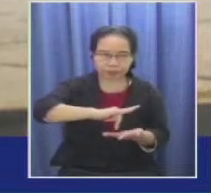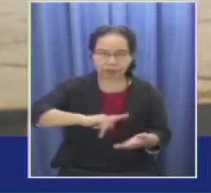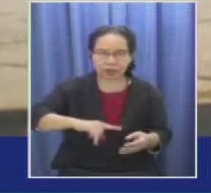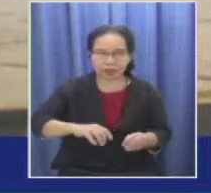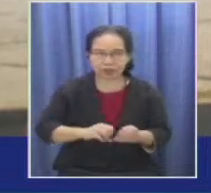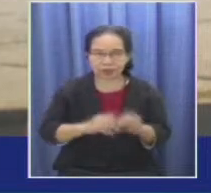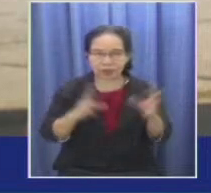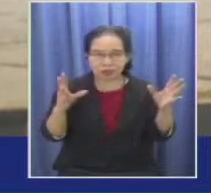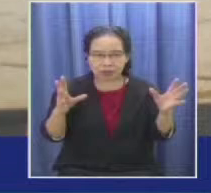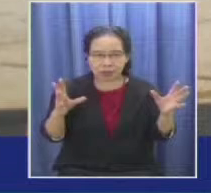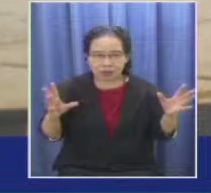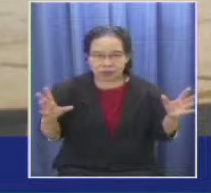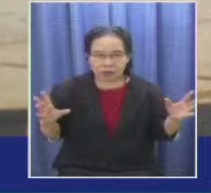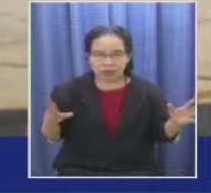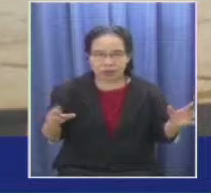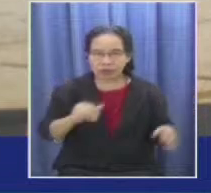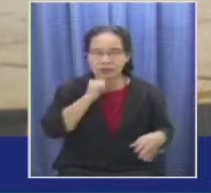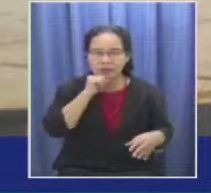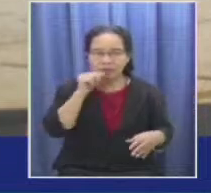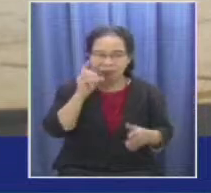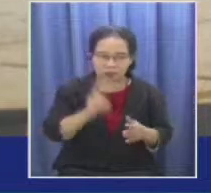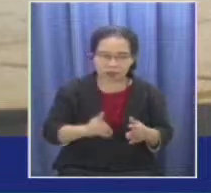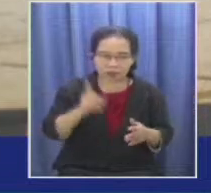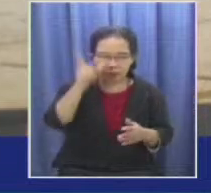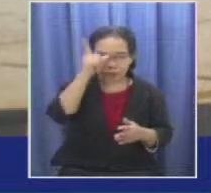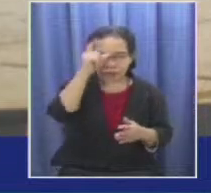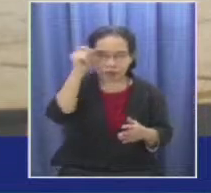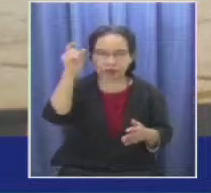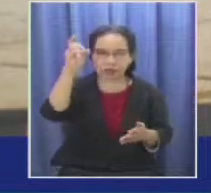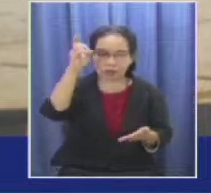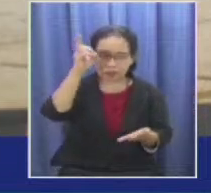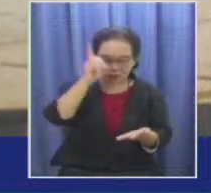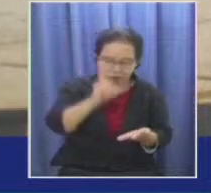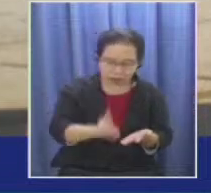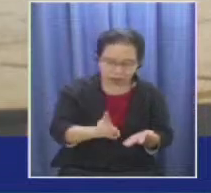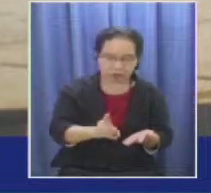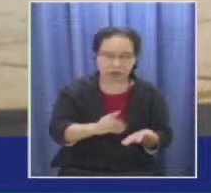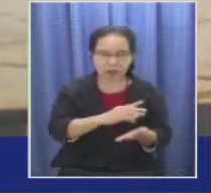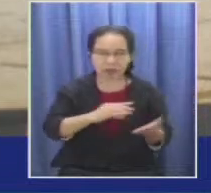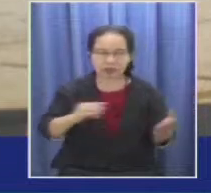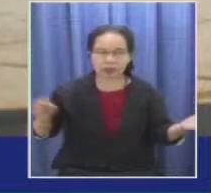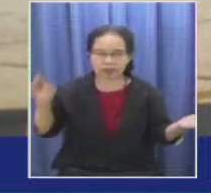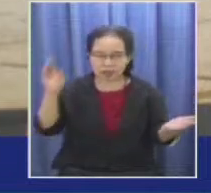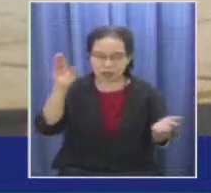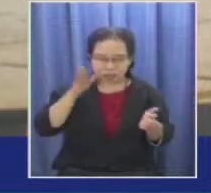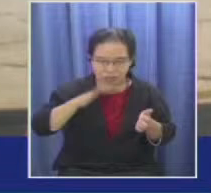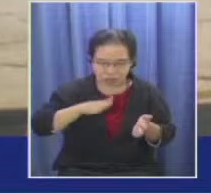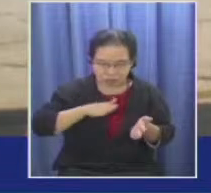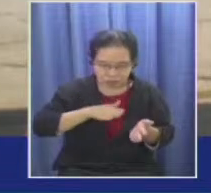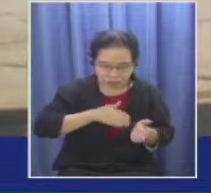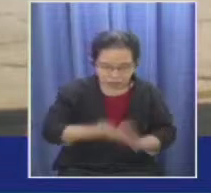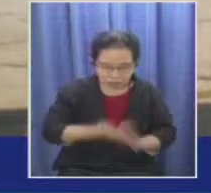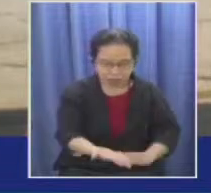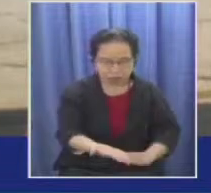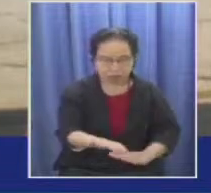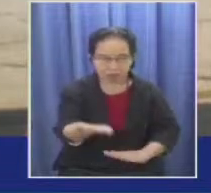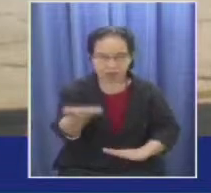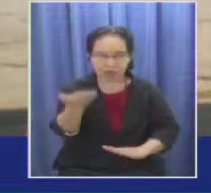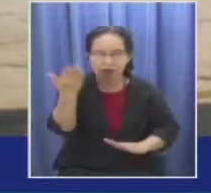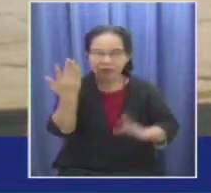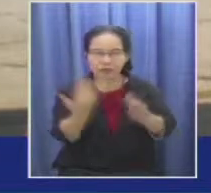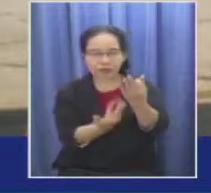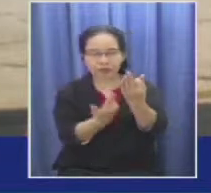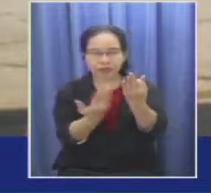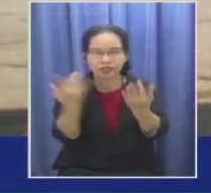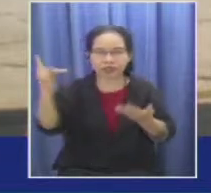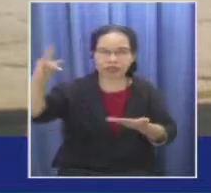engine na no yɛmuhyɛn no kɔtwa ne ho wɔ yemu sa bɛyɛ semadu tɛme bisa sɛ na ade na yɛmuhyɛn ntumi